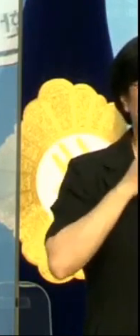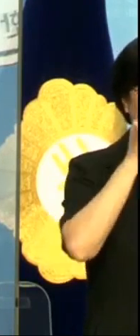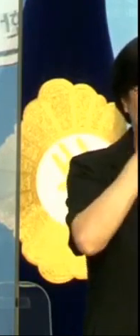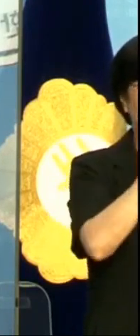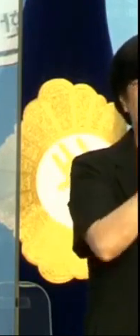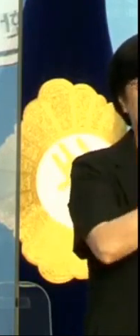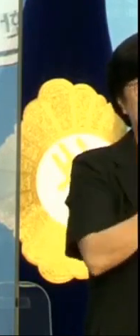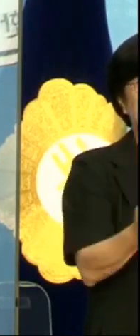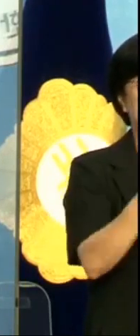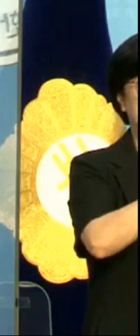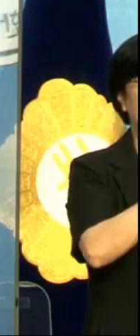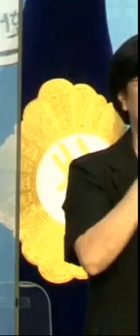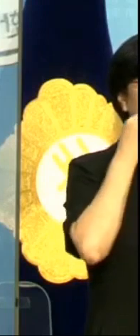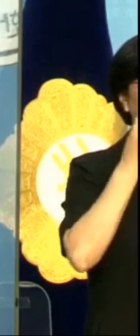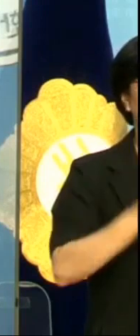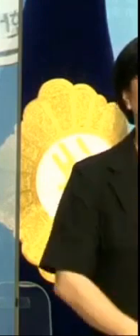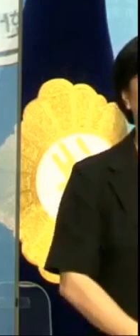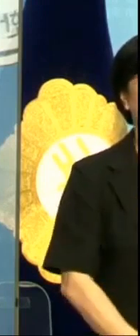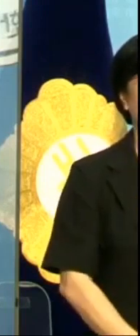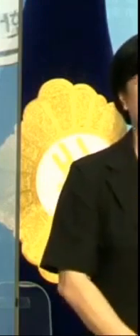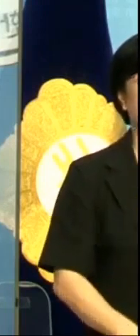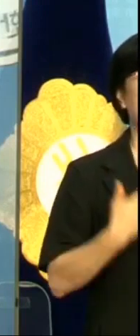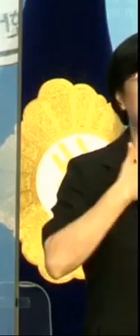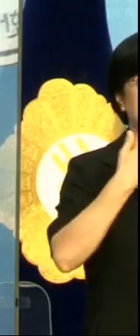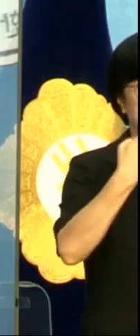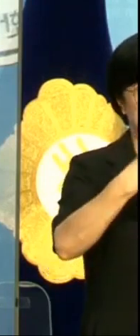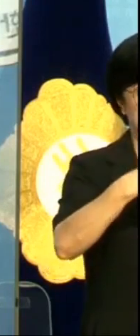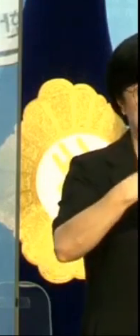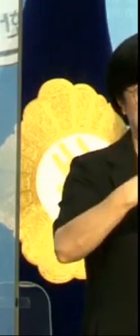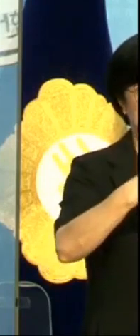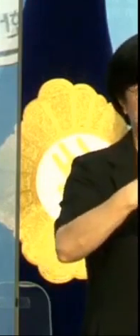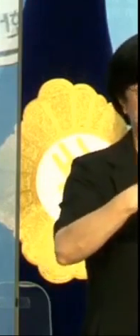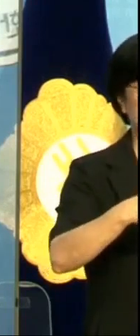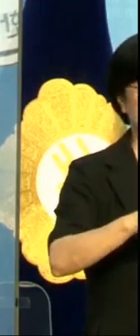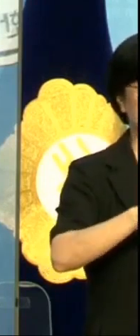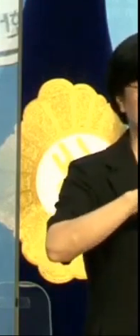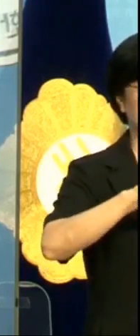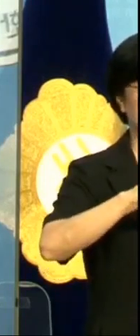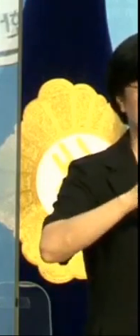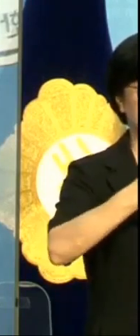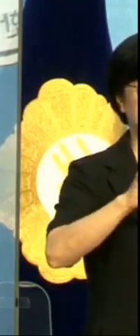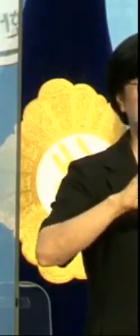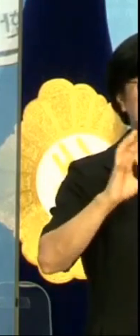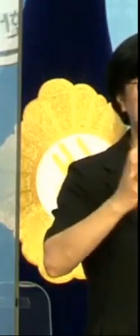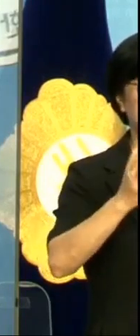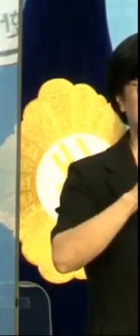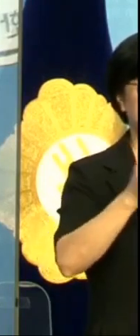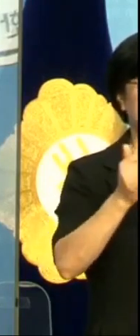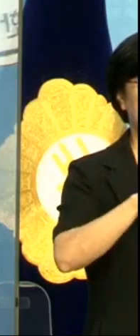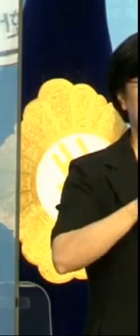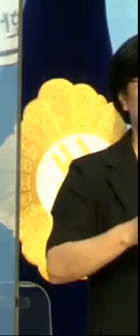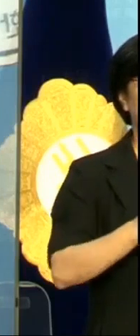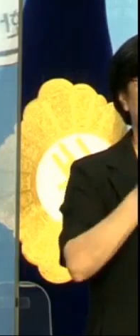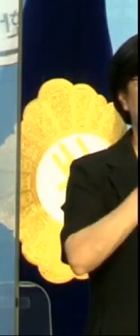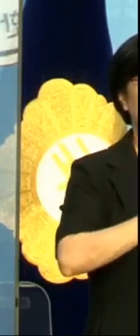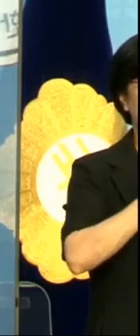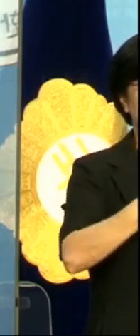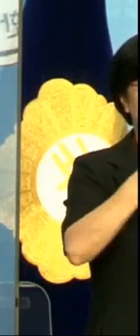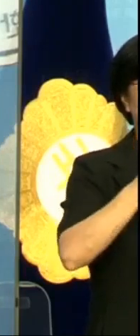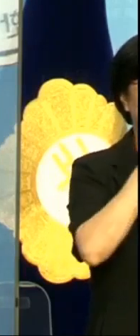법률의 반영 되지 못했습니다 저 역시도 지난 20대에 국회에서 공직자 사익추구 행위를 제안하고 이에